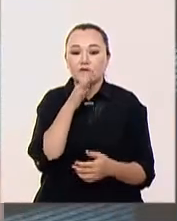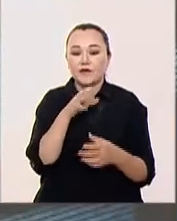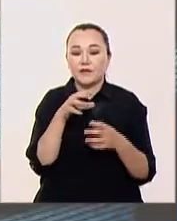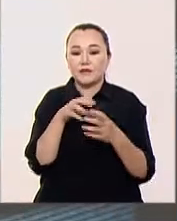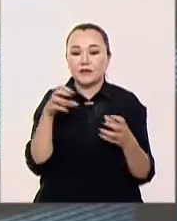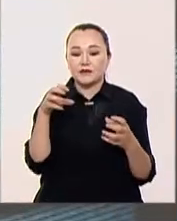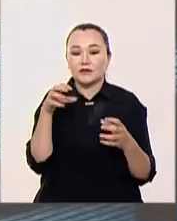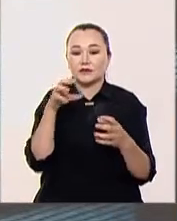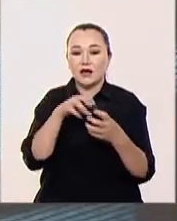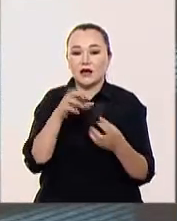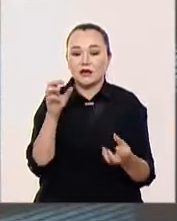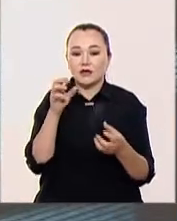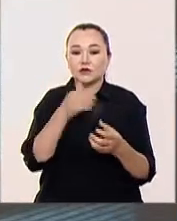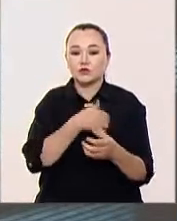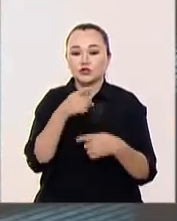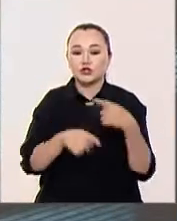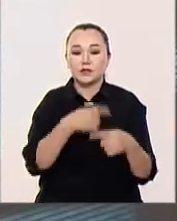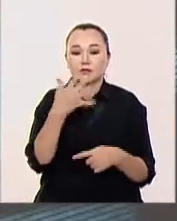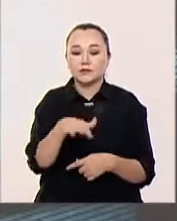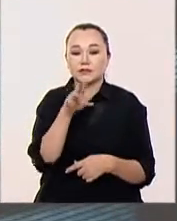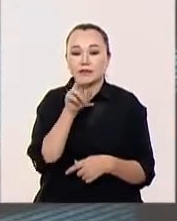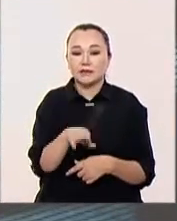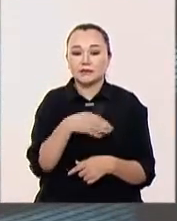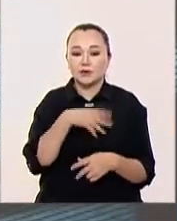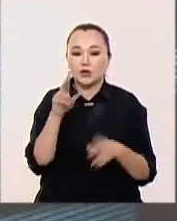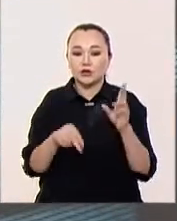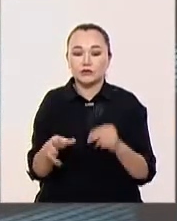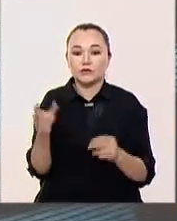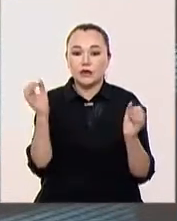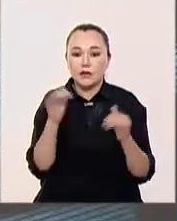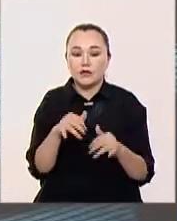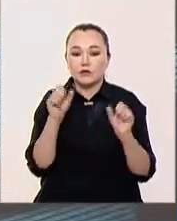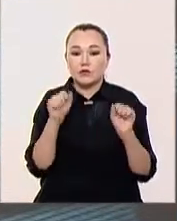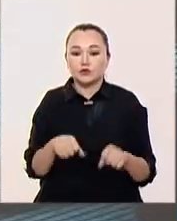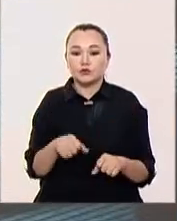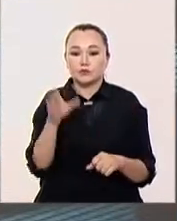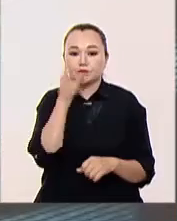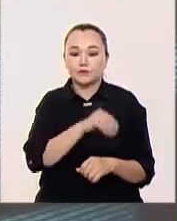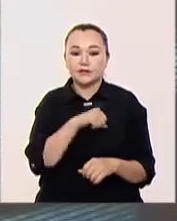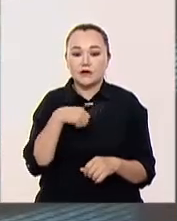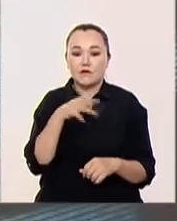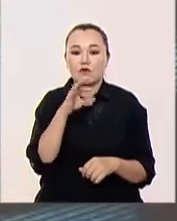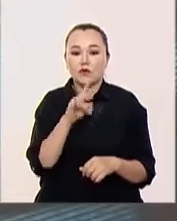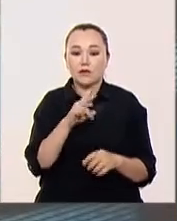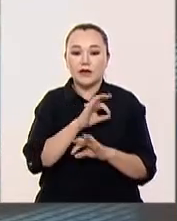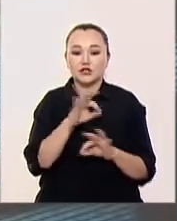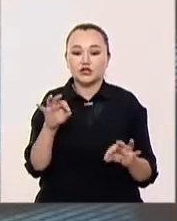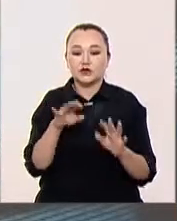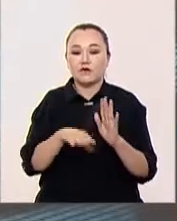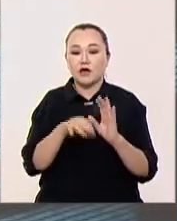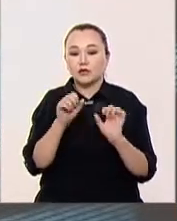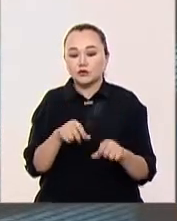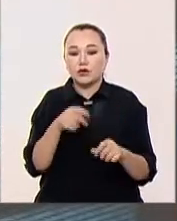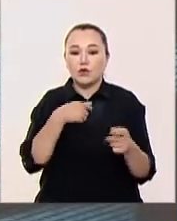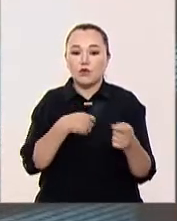мы планируем открыть через 50 лет надеюсь что мы сможем собраться блок сам форум это отличная возможность молодым волонтерам